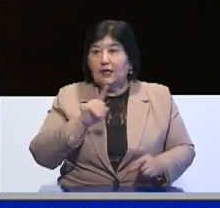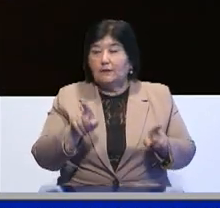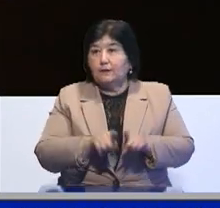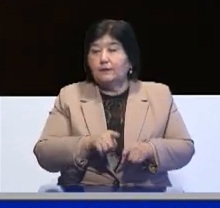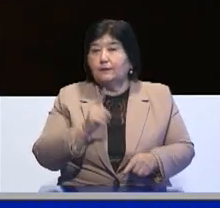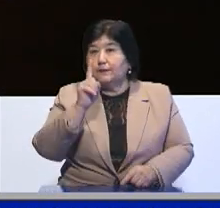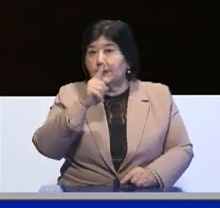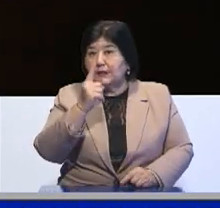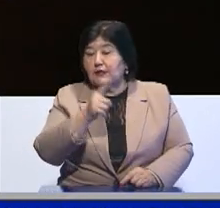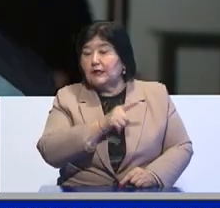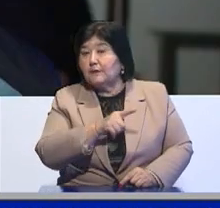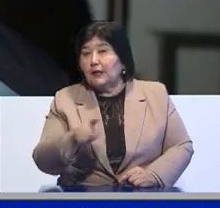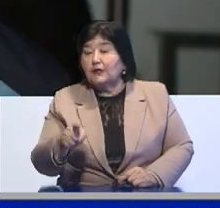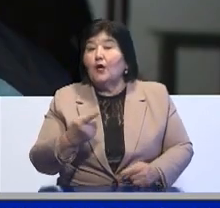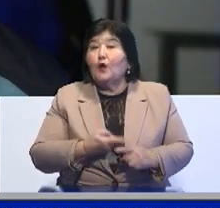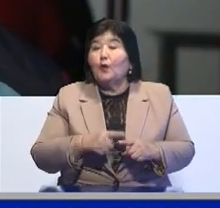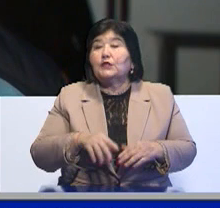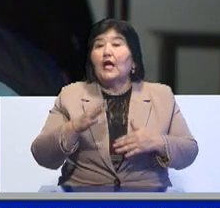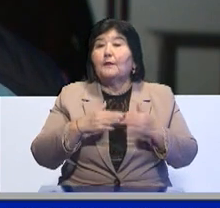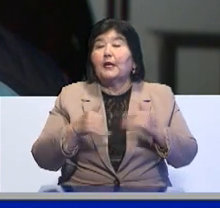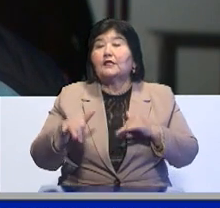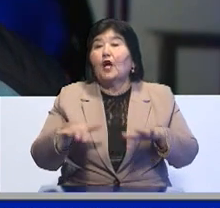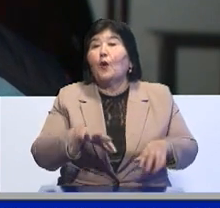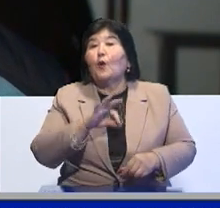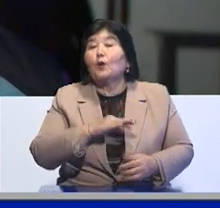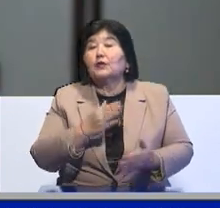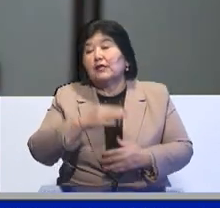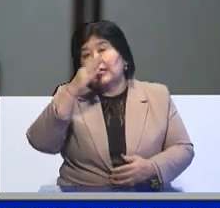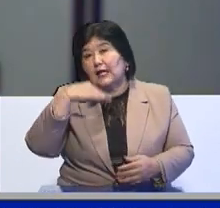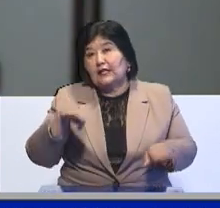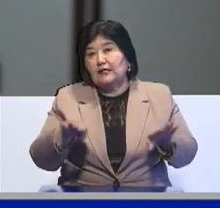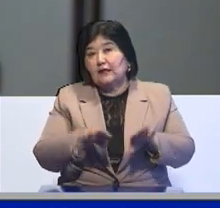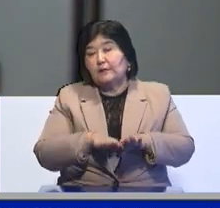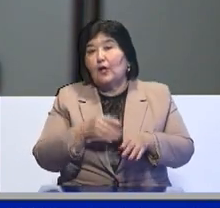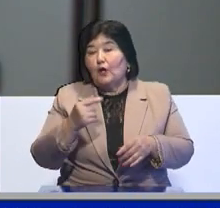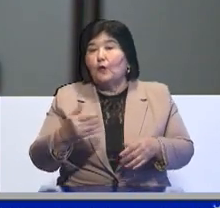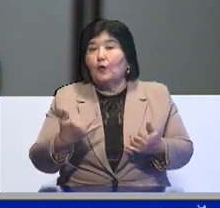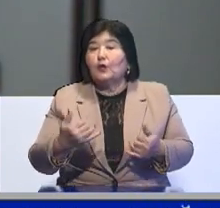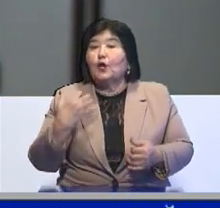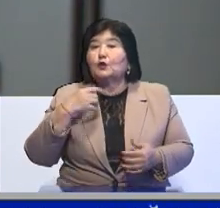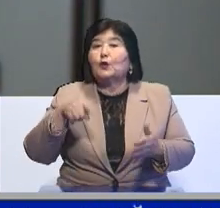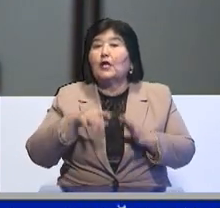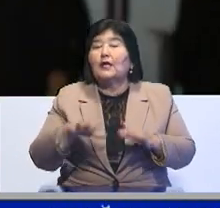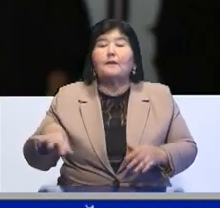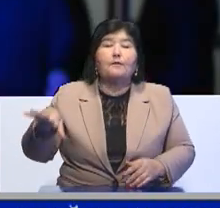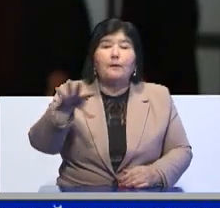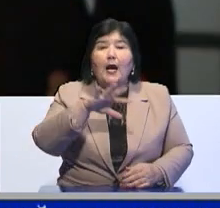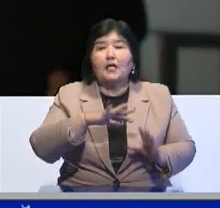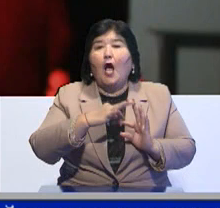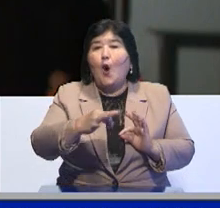жылдың басынан бермен қарай осындай практиканы қолданып жатырмыз. Ата-аналармен бірге шығуды, ол тек қана Қызылорда қаласында емес, барлық аудандарда.